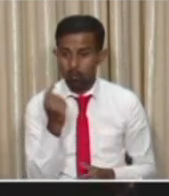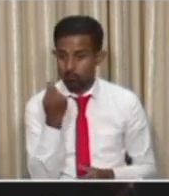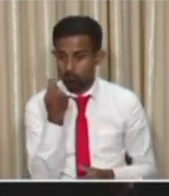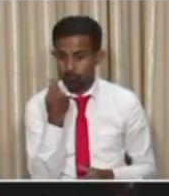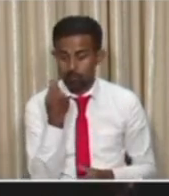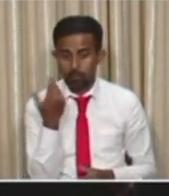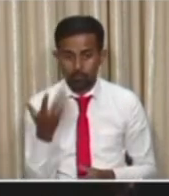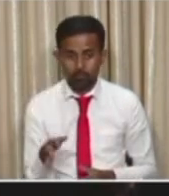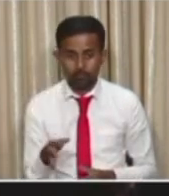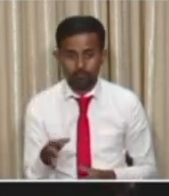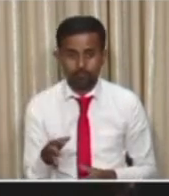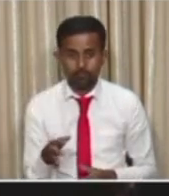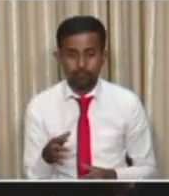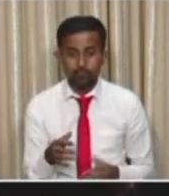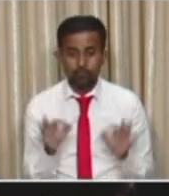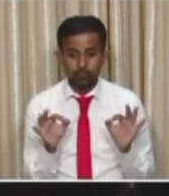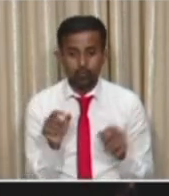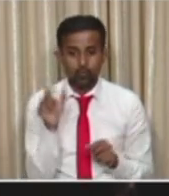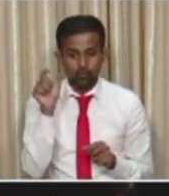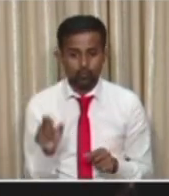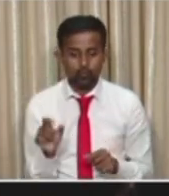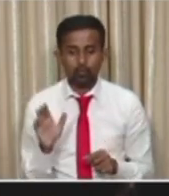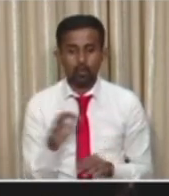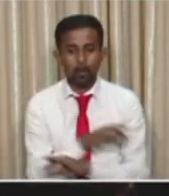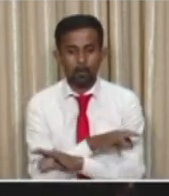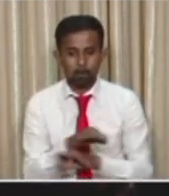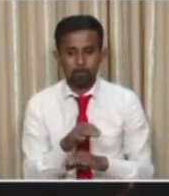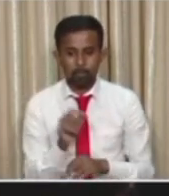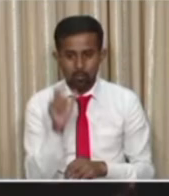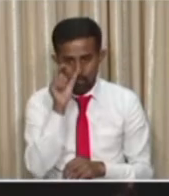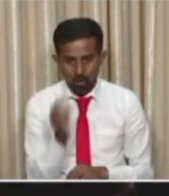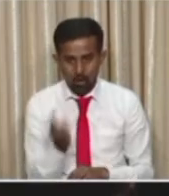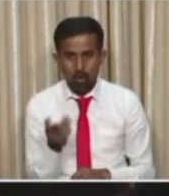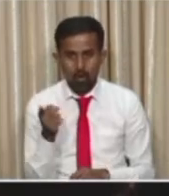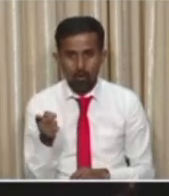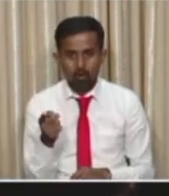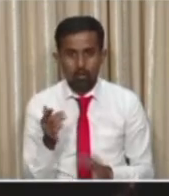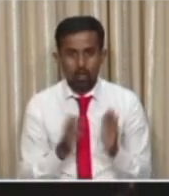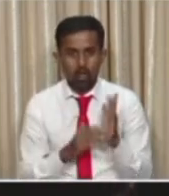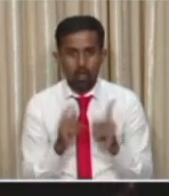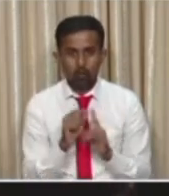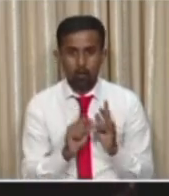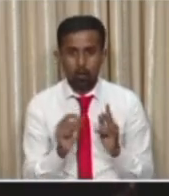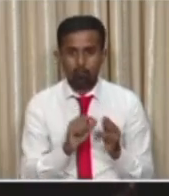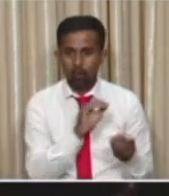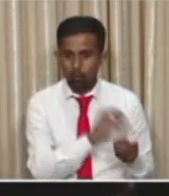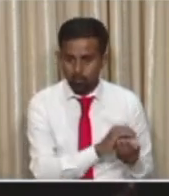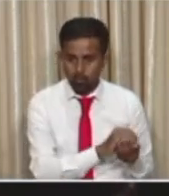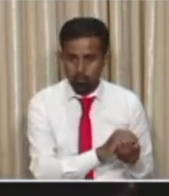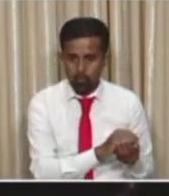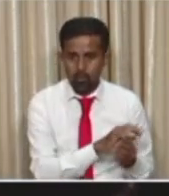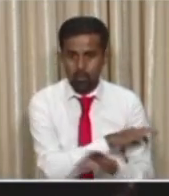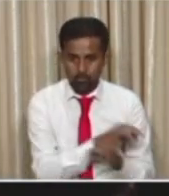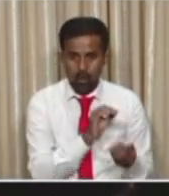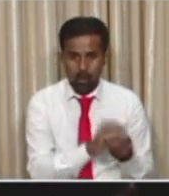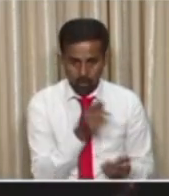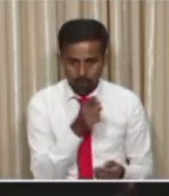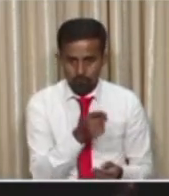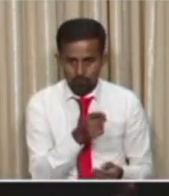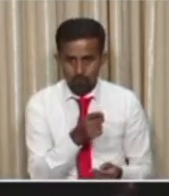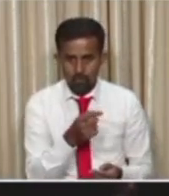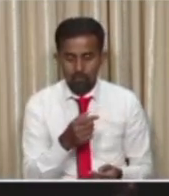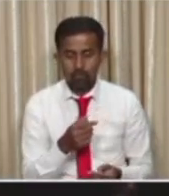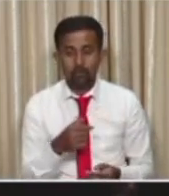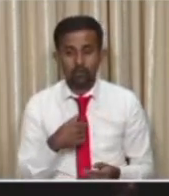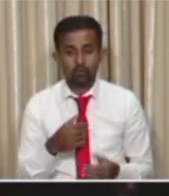என்ன, எம்முடைய அமைச்சுகள் என்ன திட்டங்களை கொண்டிருக்கிறது என்று கேட்டால் நிச்சயமாக இல்லை. எனவே சிறந்த கொள்கை வகுப்பாக்கங்கள் இங்கே முன்வைக்கப்பட வேண்டும். இன்று நல்லதொரு யோசனை கொண்டு